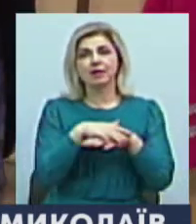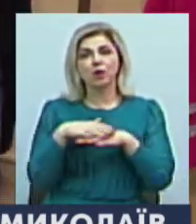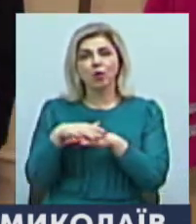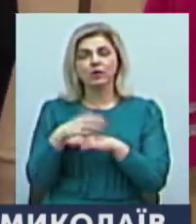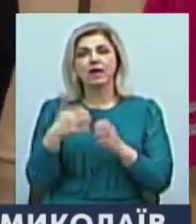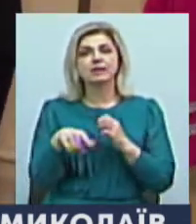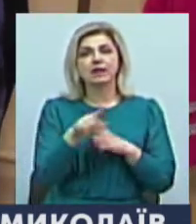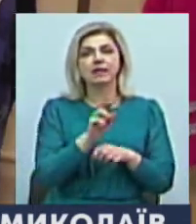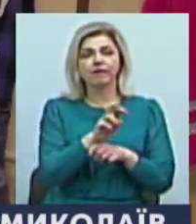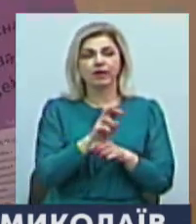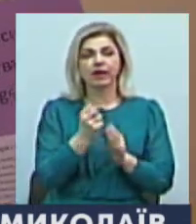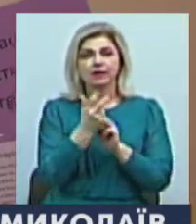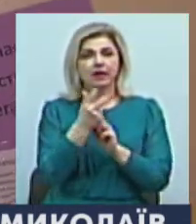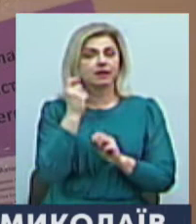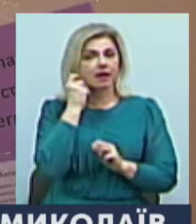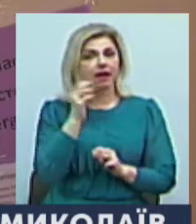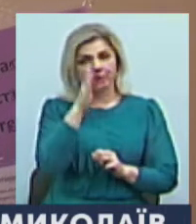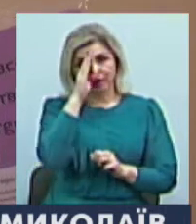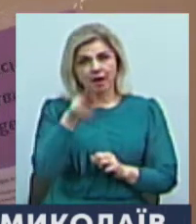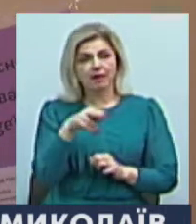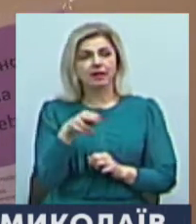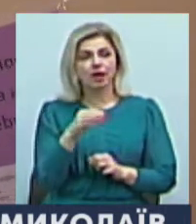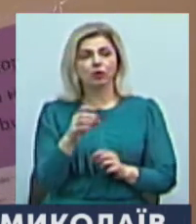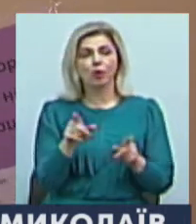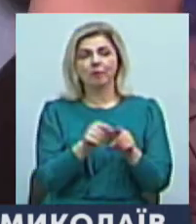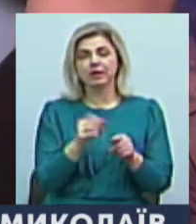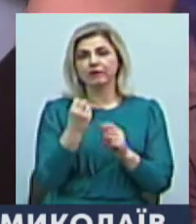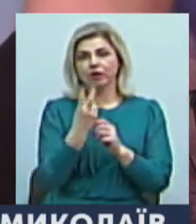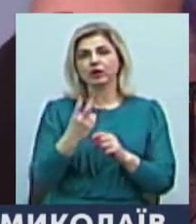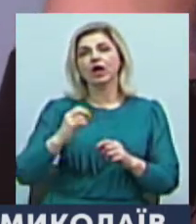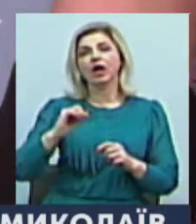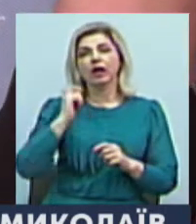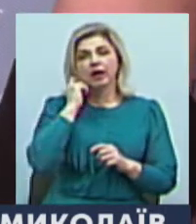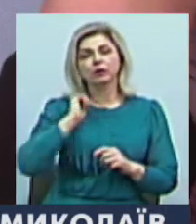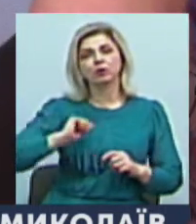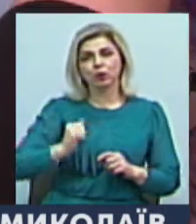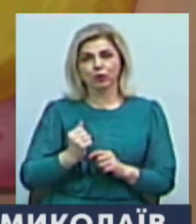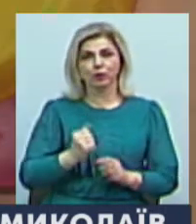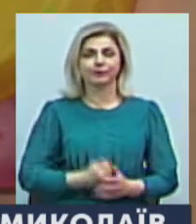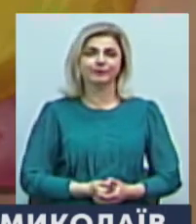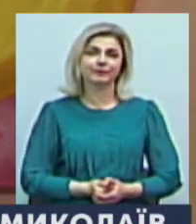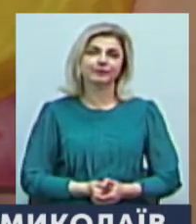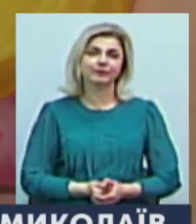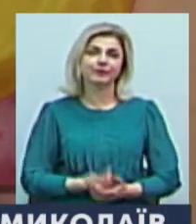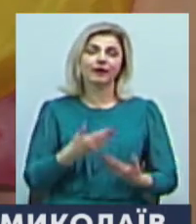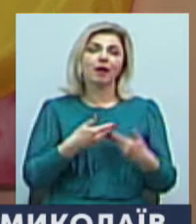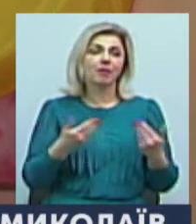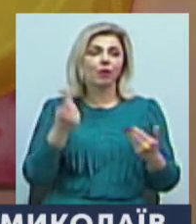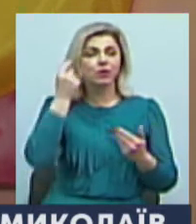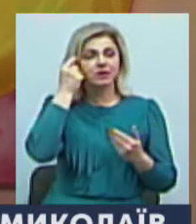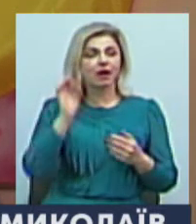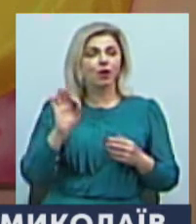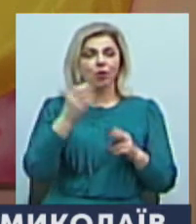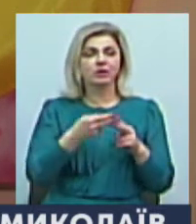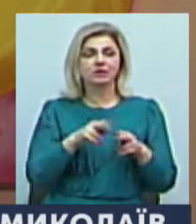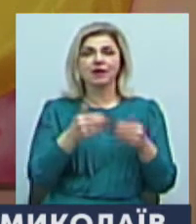Серед відвідувачів – 13-річний Данило Пацкіс зі своїм 12-річним другом Владиславом Токовенко. Ми дізналися про цю виставку